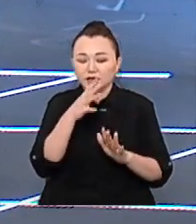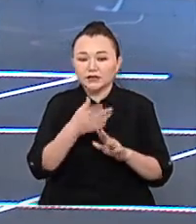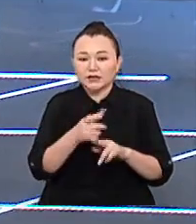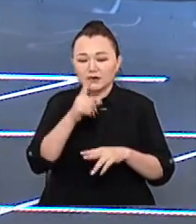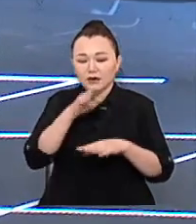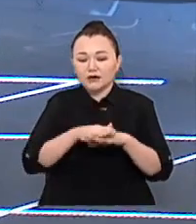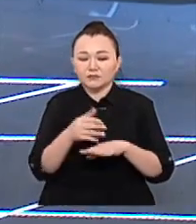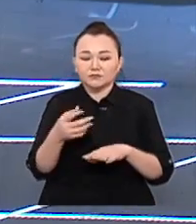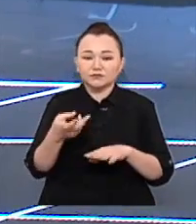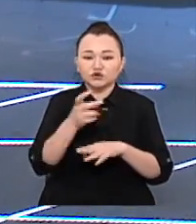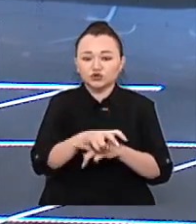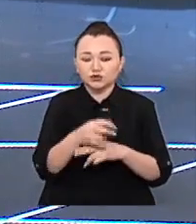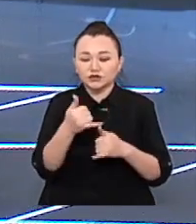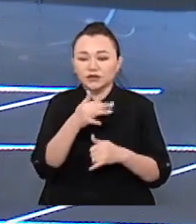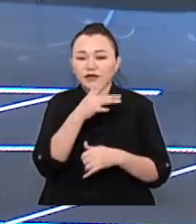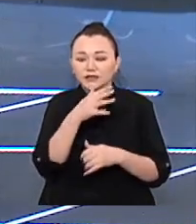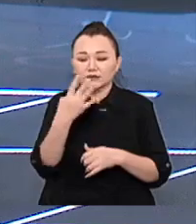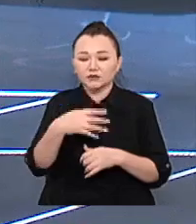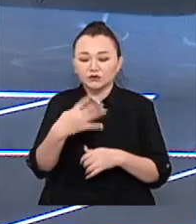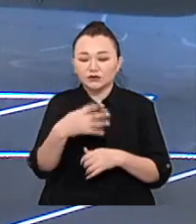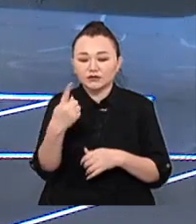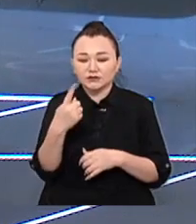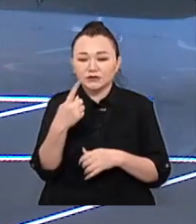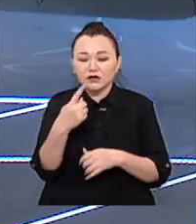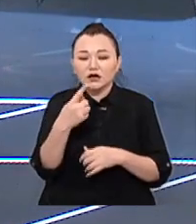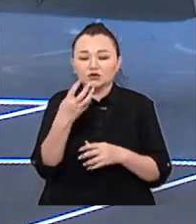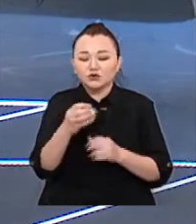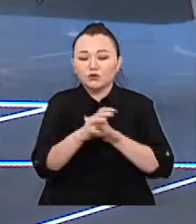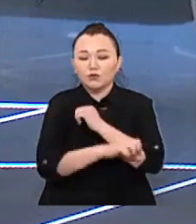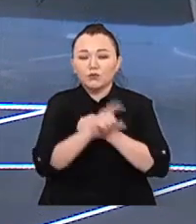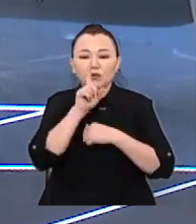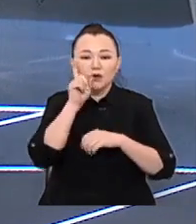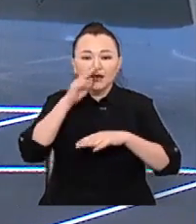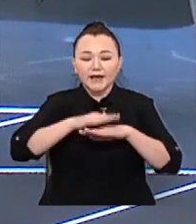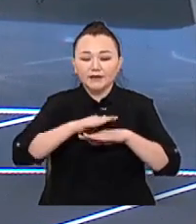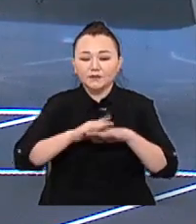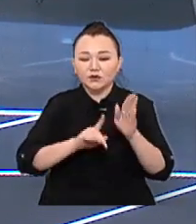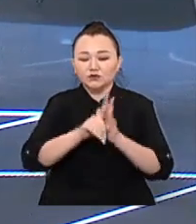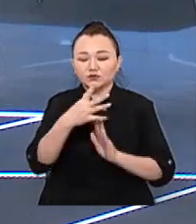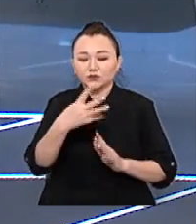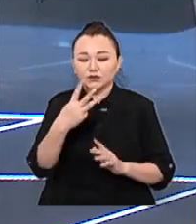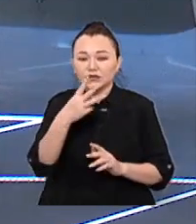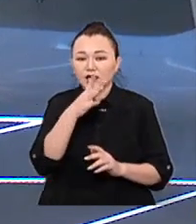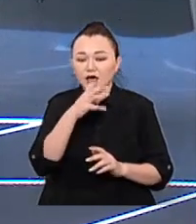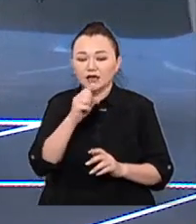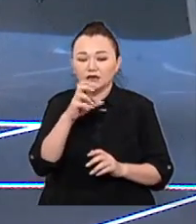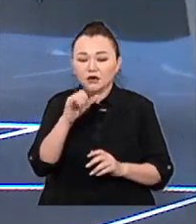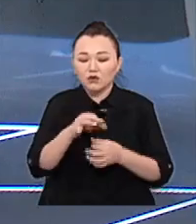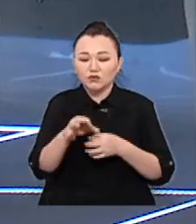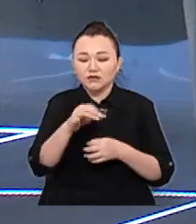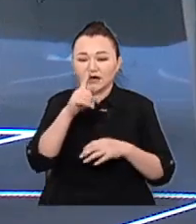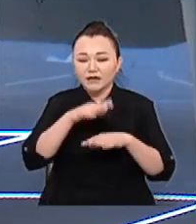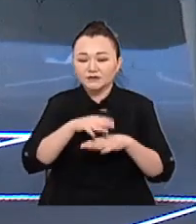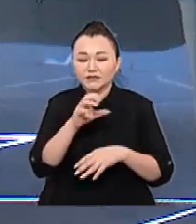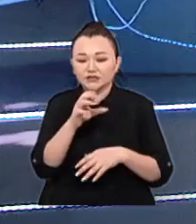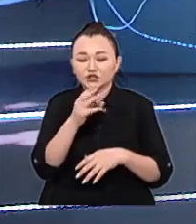лауазымды қызметке келген, ал қазір жасы 41-де. Одан соң жас әкімдер қатарында 43 жастағы Атырау облысының әкімі Серік